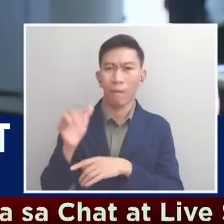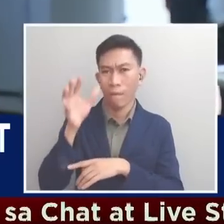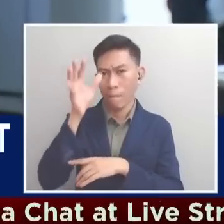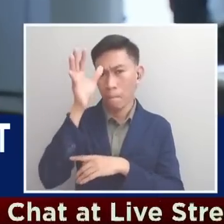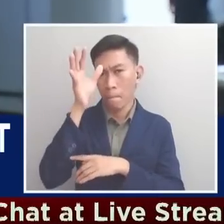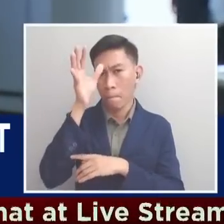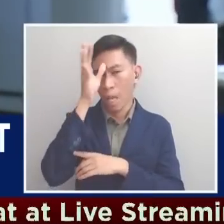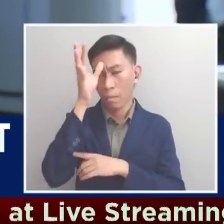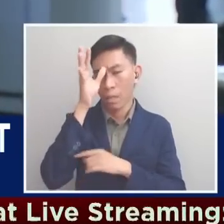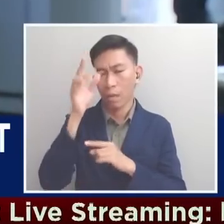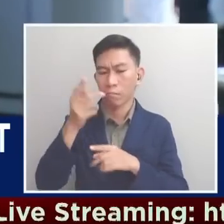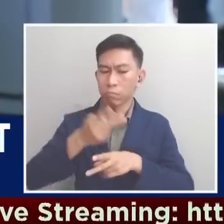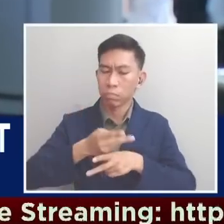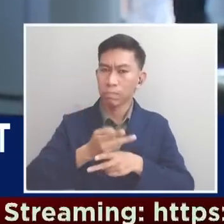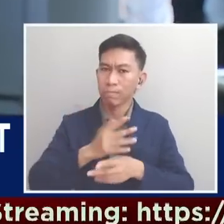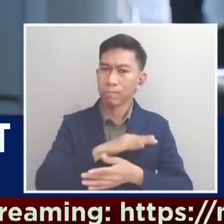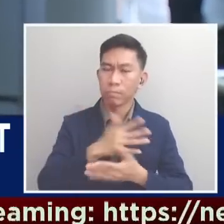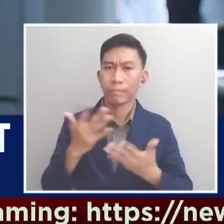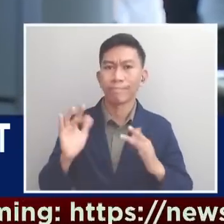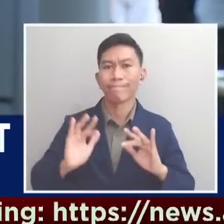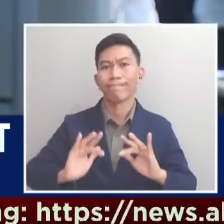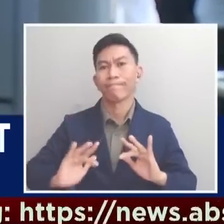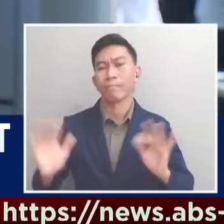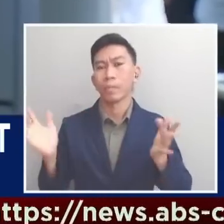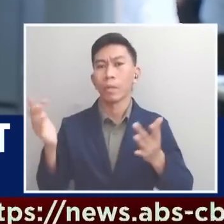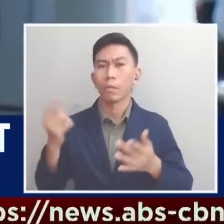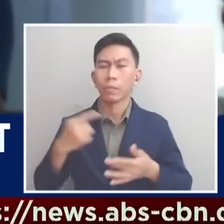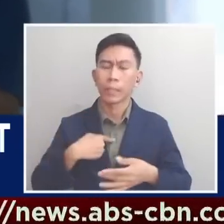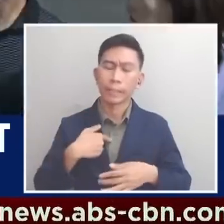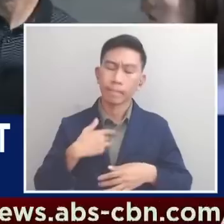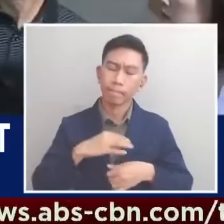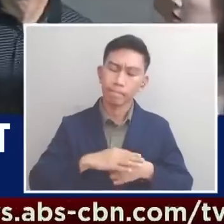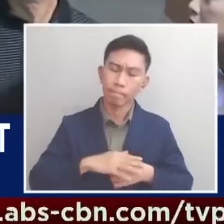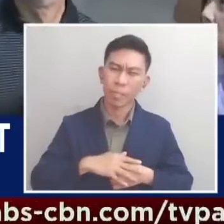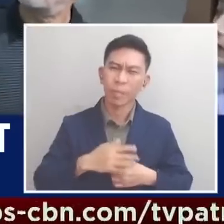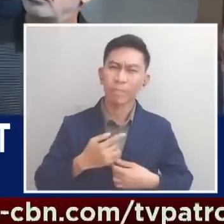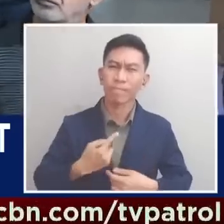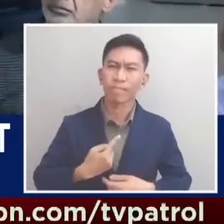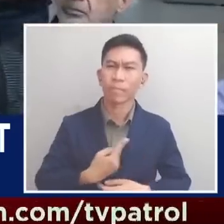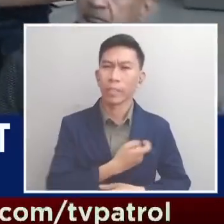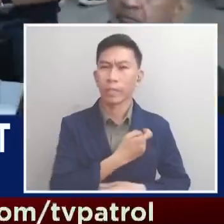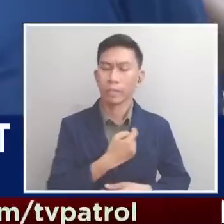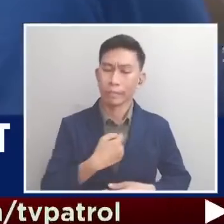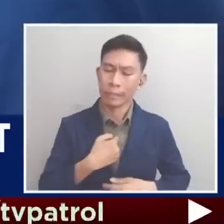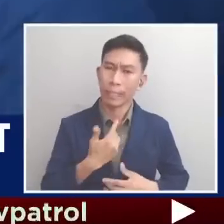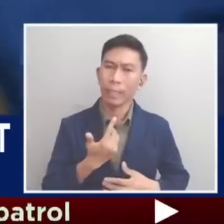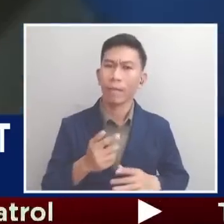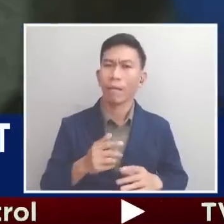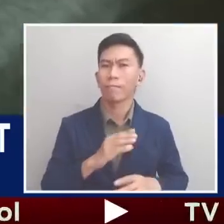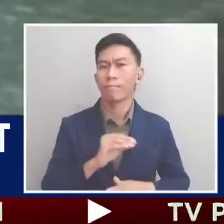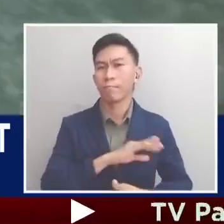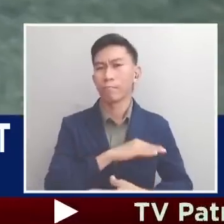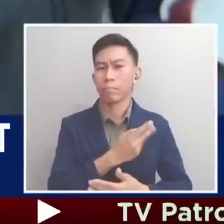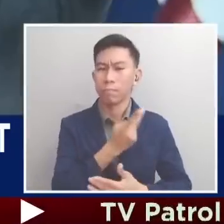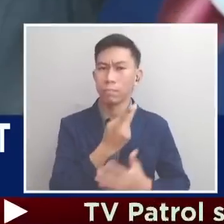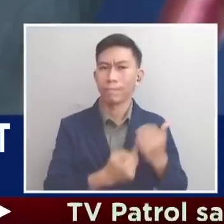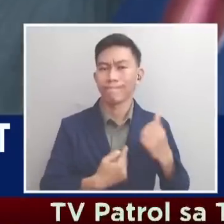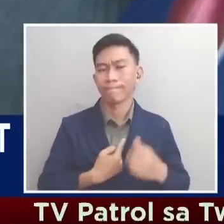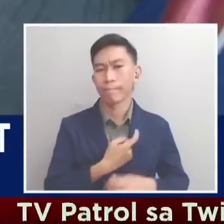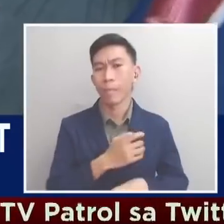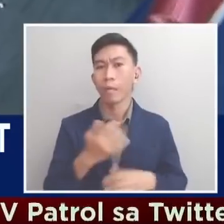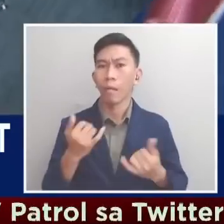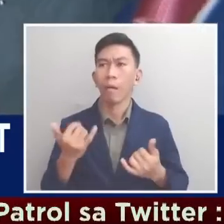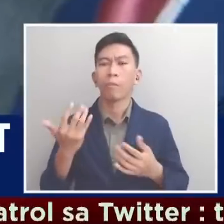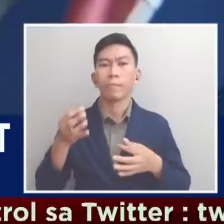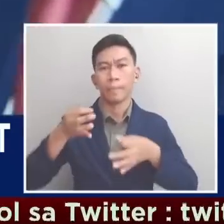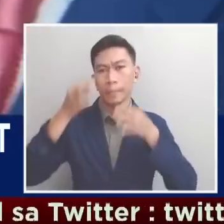Sobrang masakit, hindi lang para sa akin, kundi para sa mga sa anak namin. Kaya nagdesisyon na siya na ituloy ang petisyon para